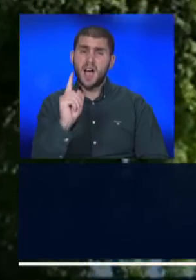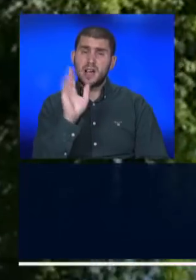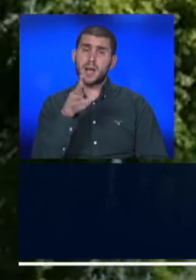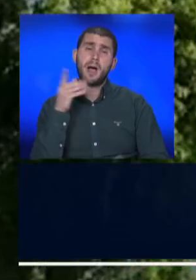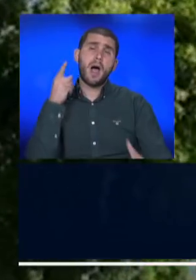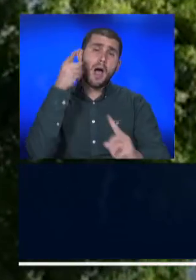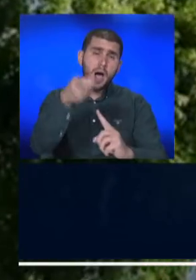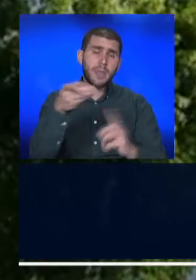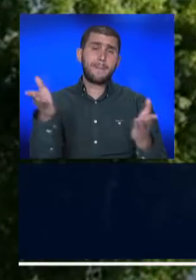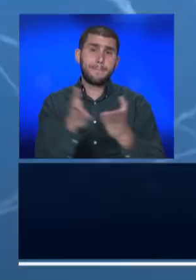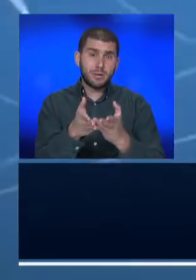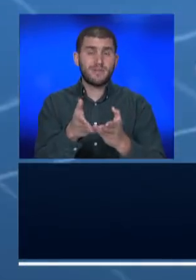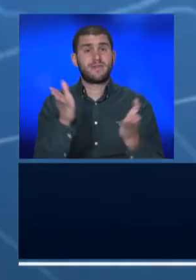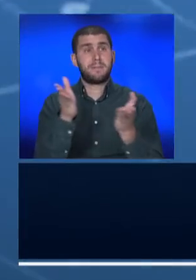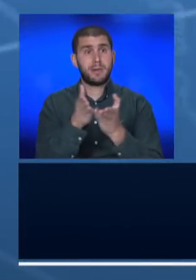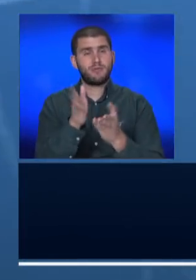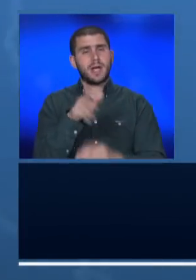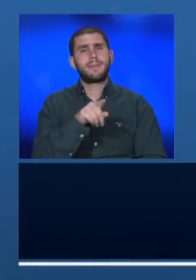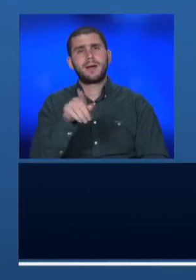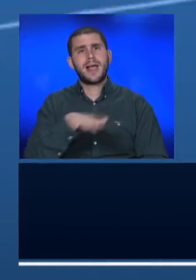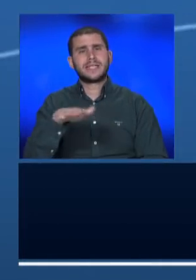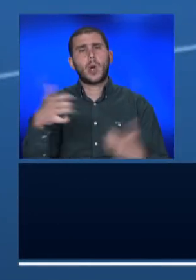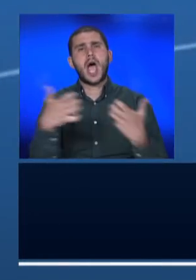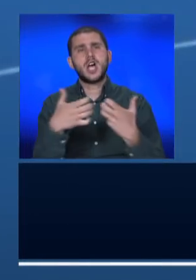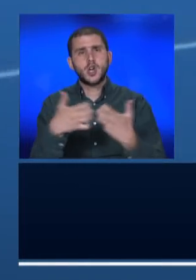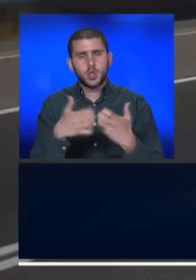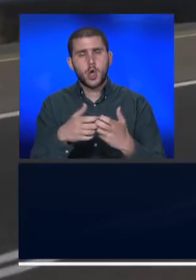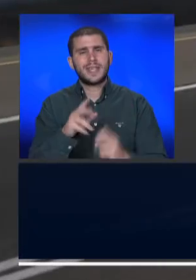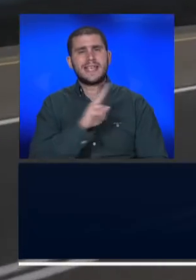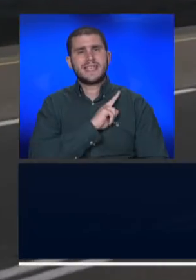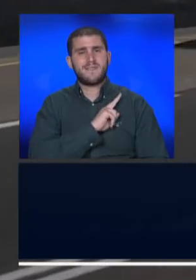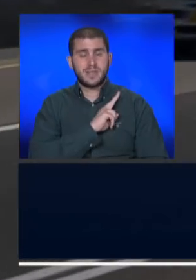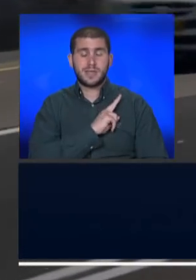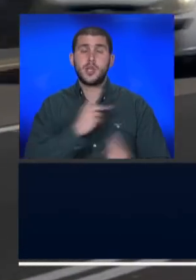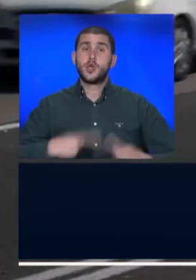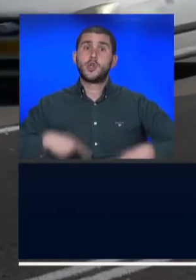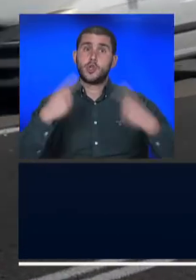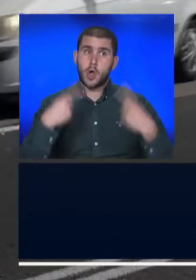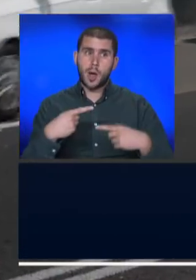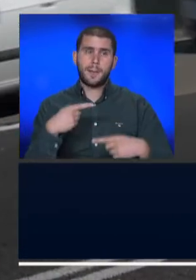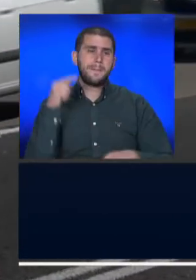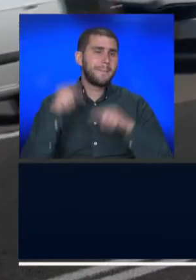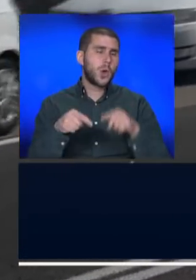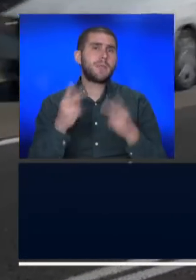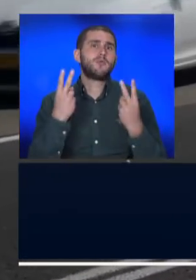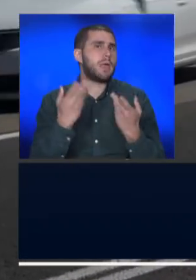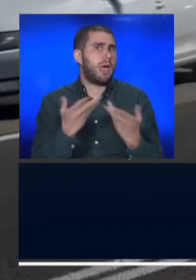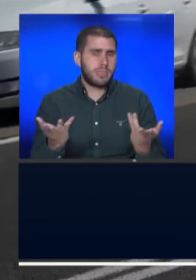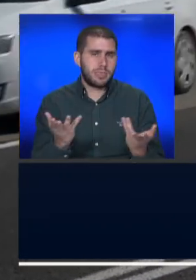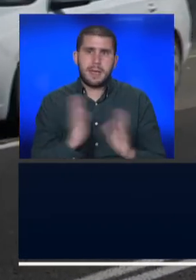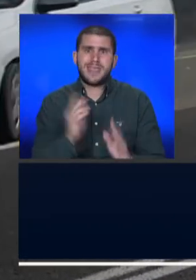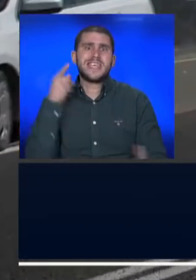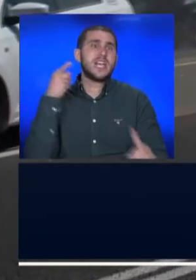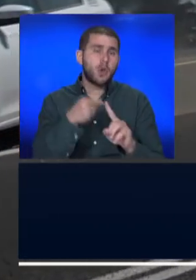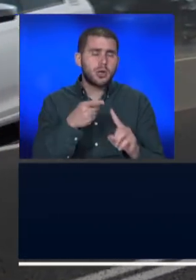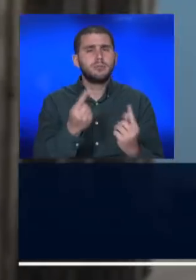שבע עד לאזור אשדוד ויבנה. יום שלא היו בו פגיעות משמעותיות, ללא פגיעות ישירות, מלבד חייל